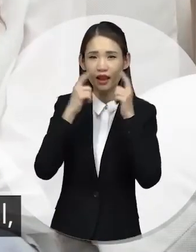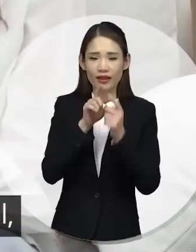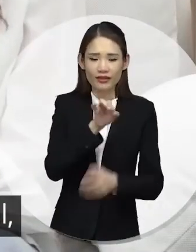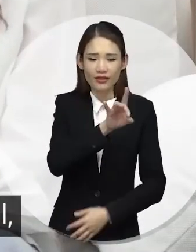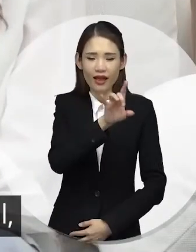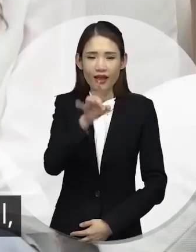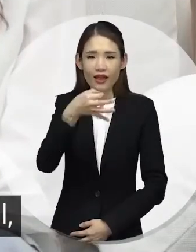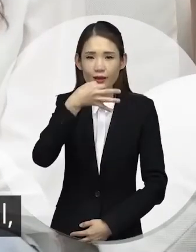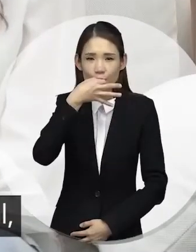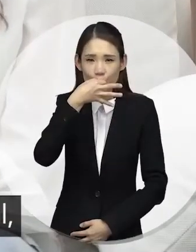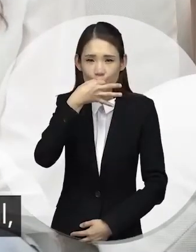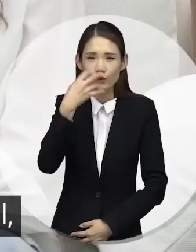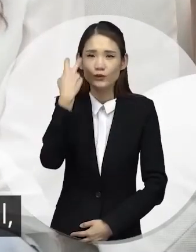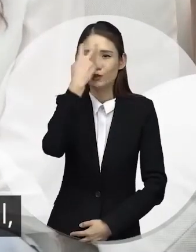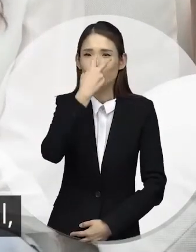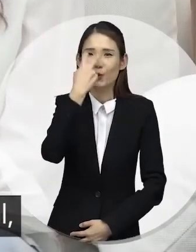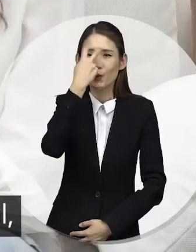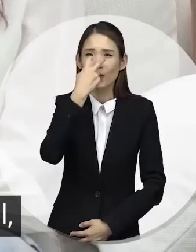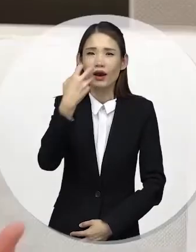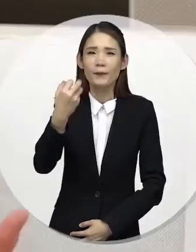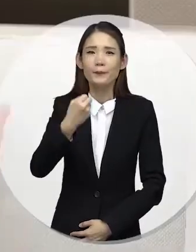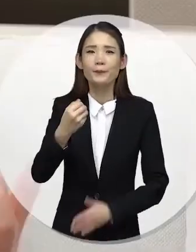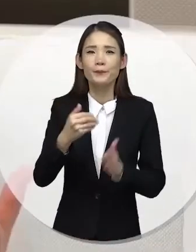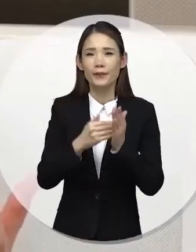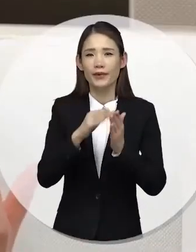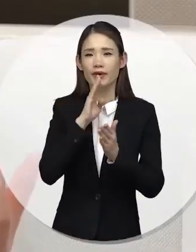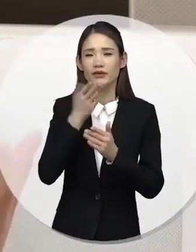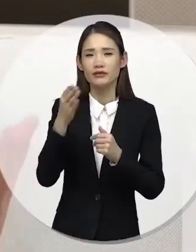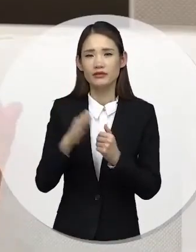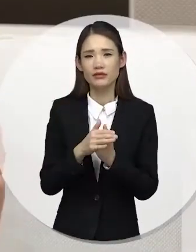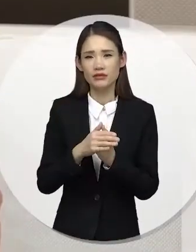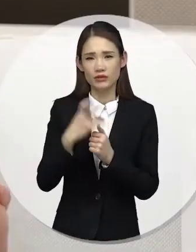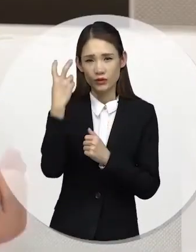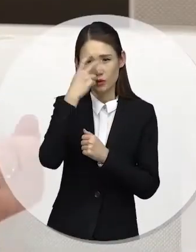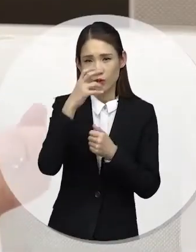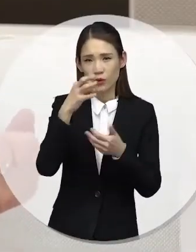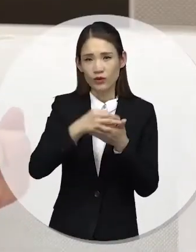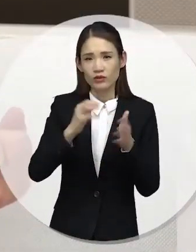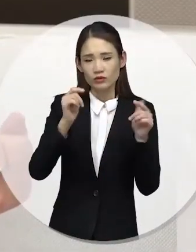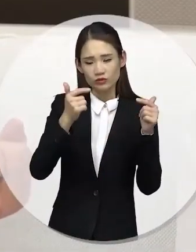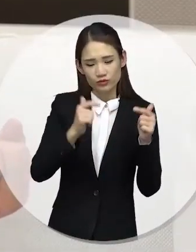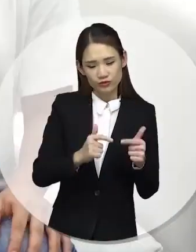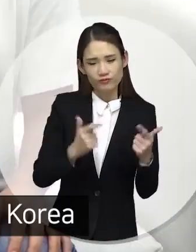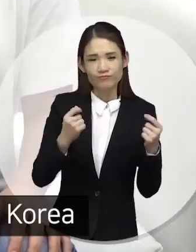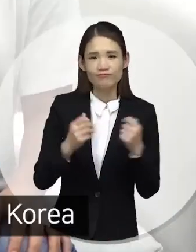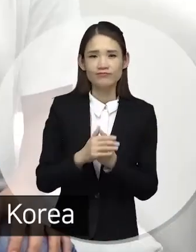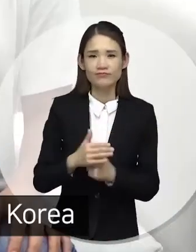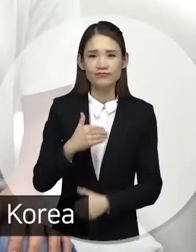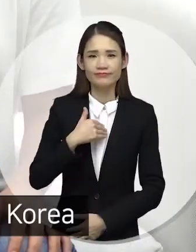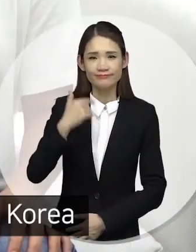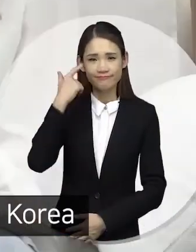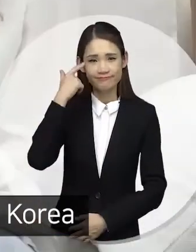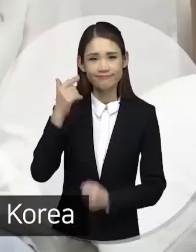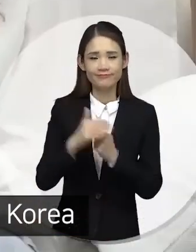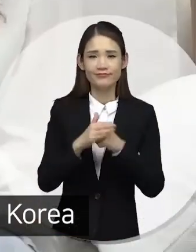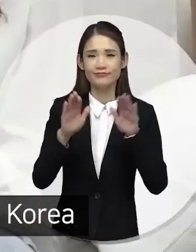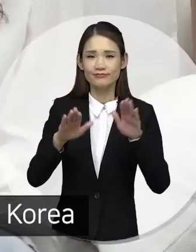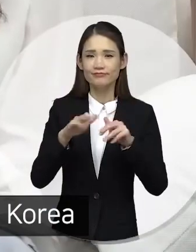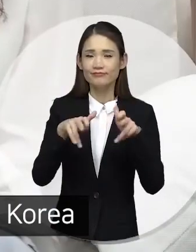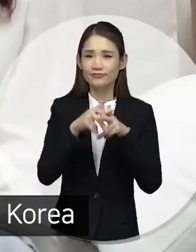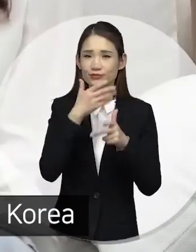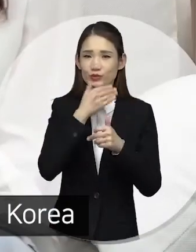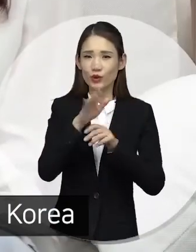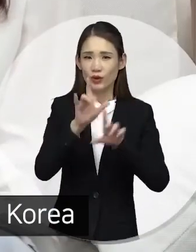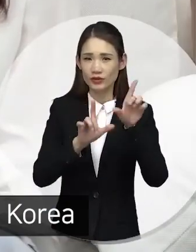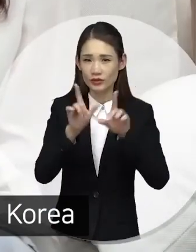개개인의 욕구를 조사를 하긴 해요. 근데 그 욕구를 정말 최소화한다고 생각을 해요. 저는 그래서 현 장애인